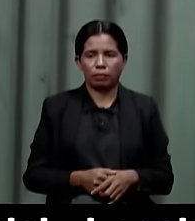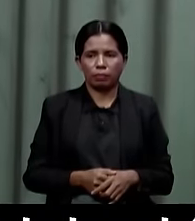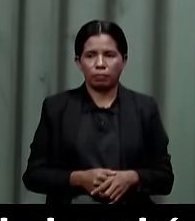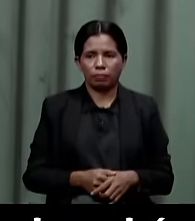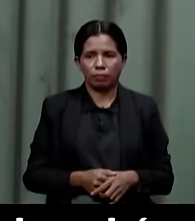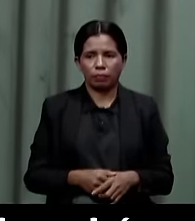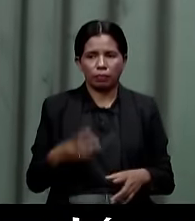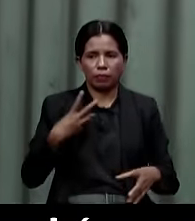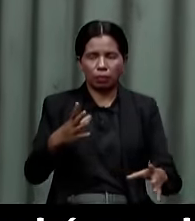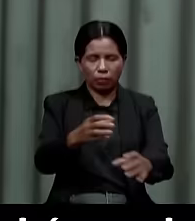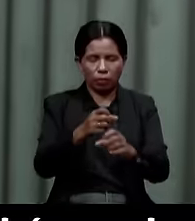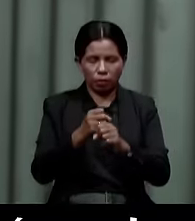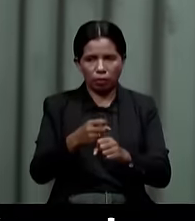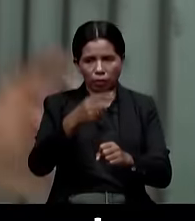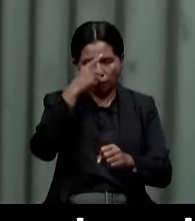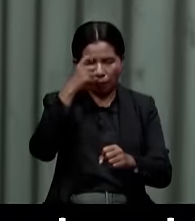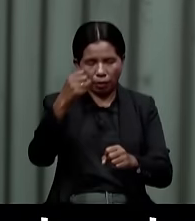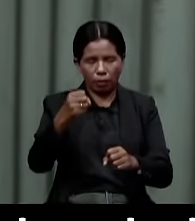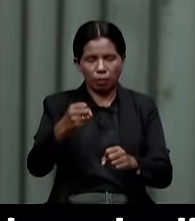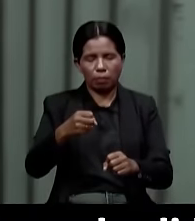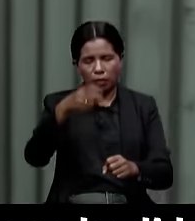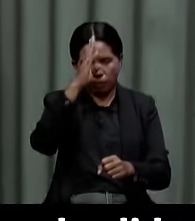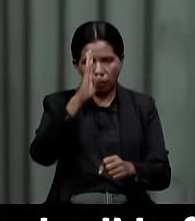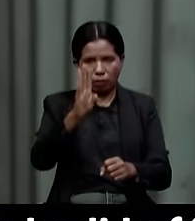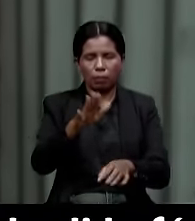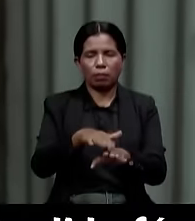am simude tandani ma distinu